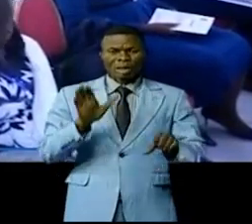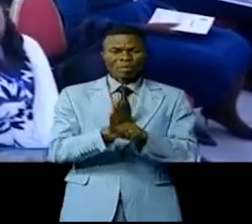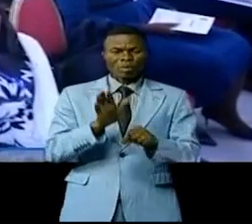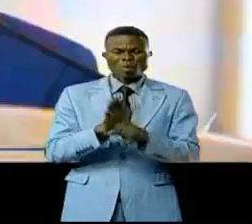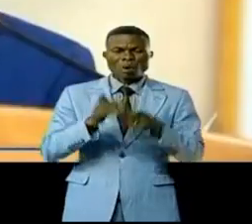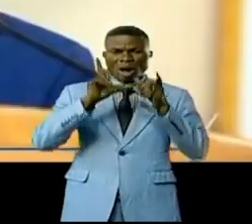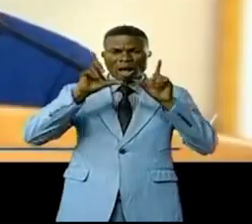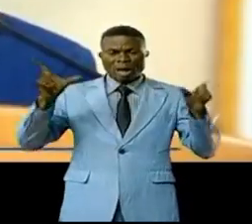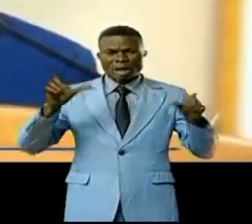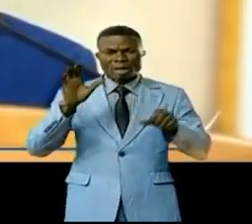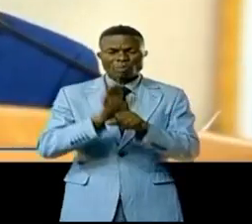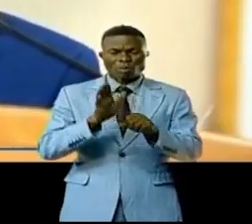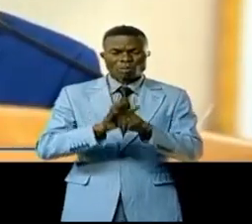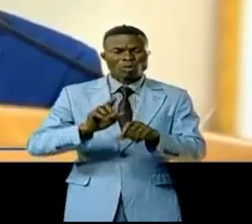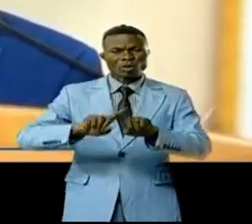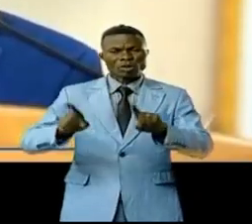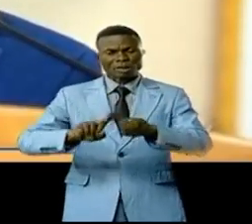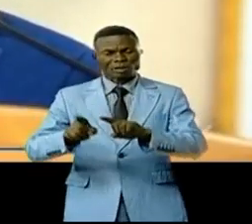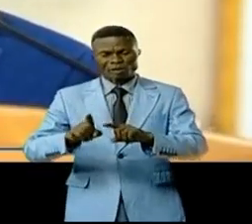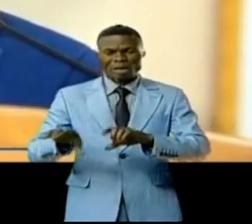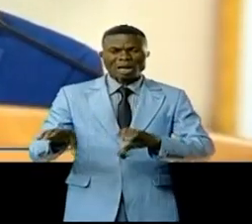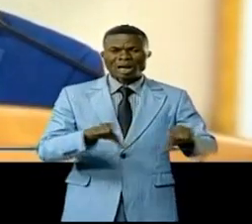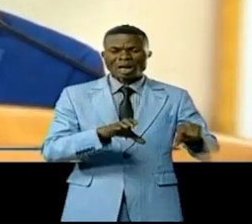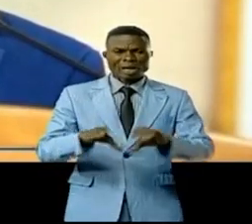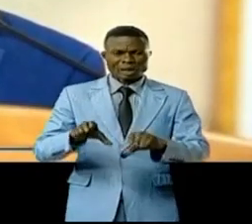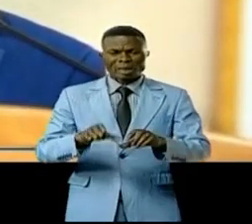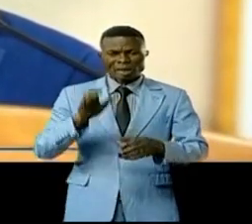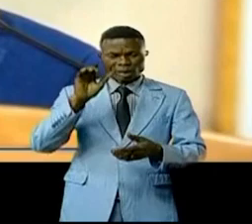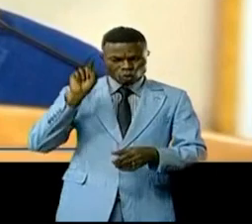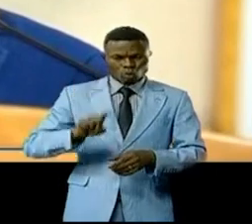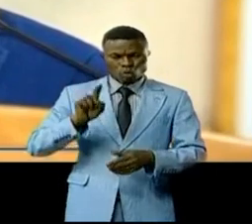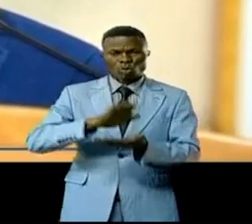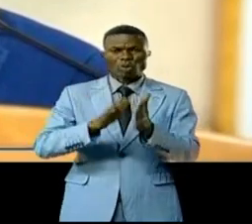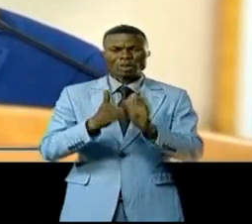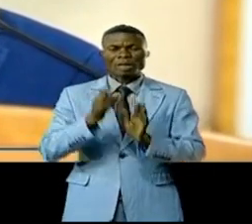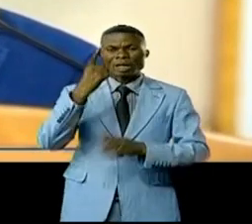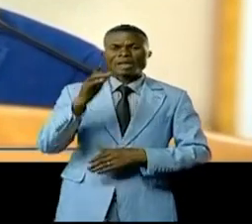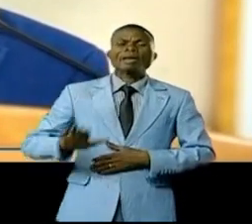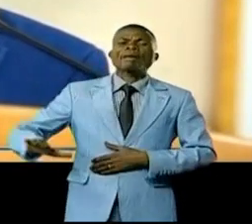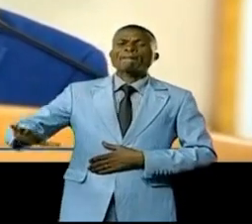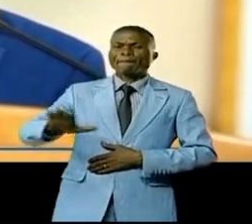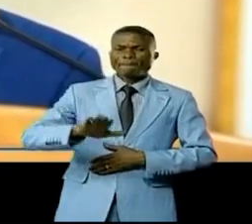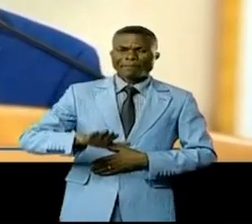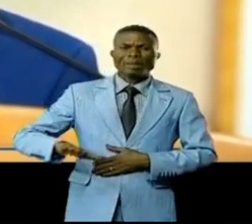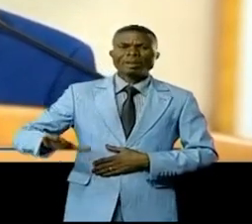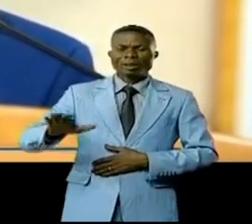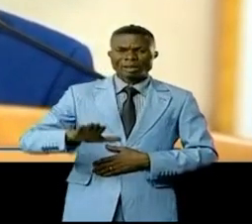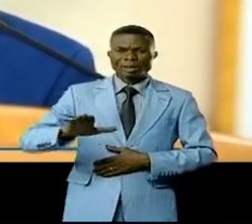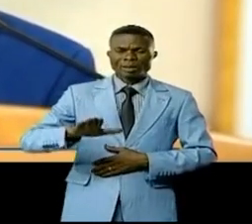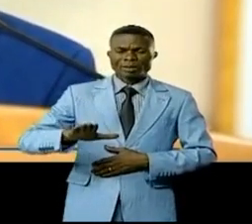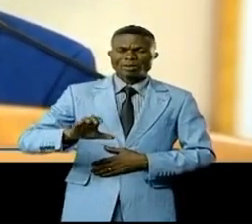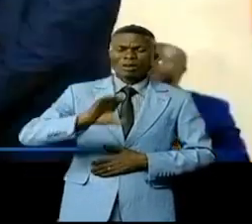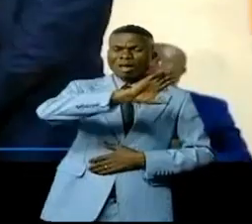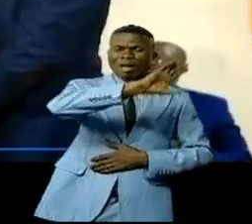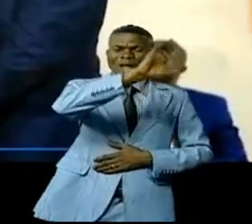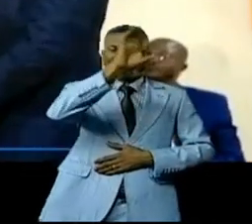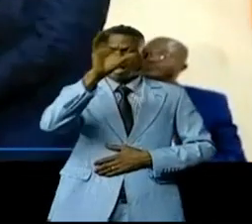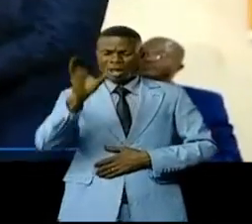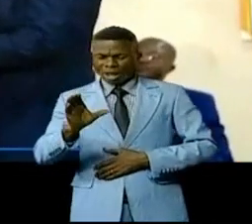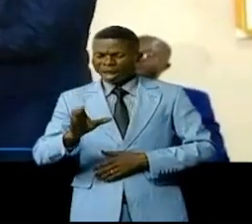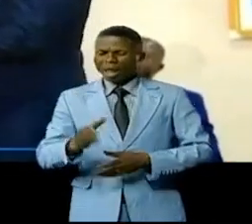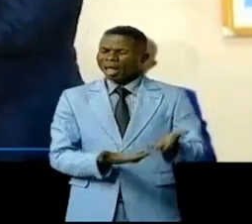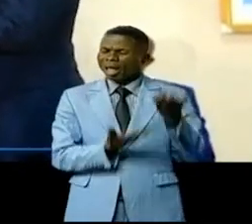de plusieurs différences, doit devenir une nation arc-en-ciel. Une